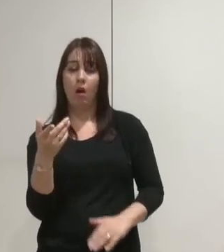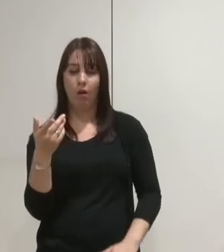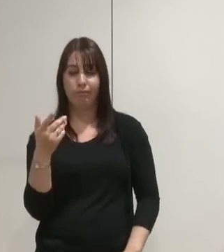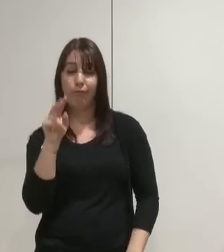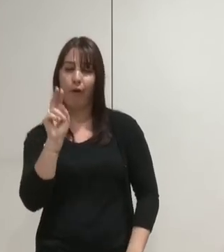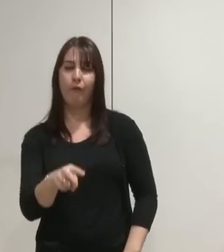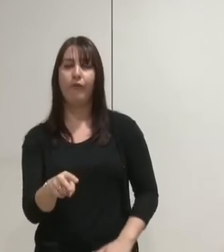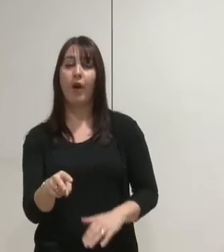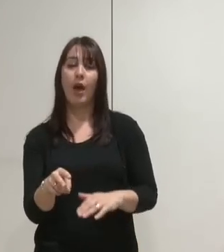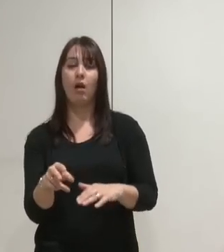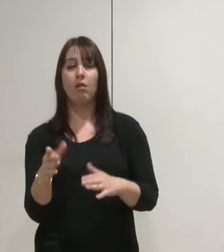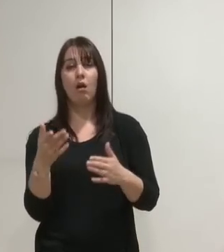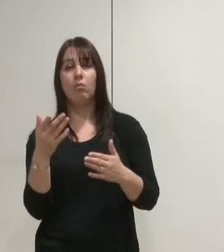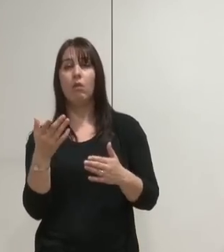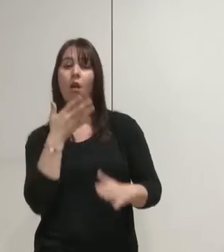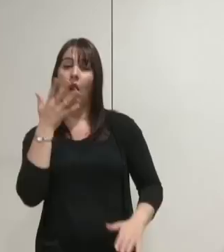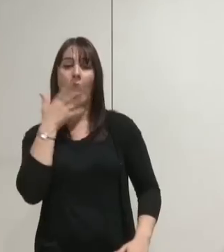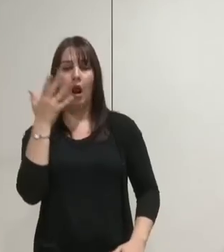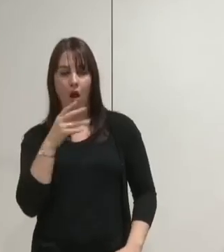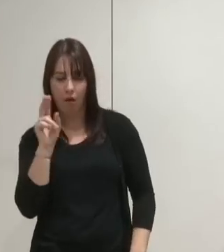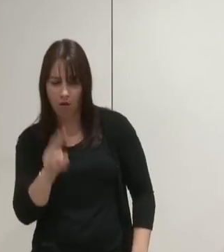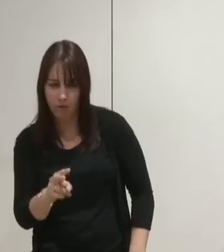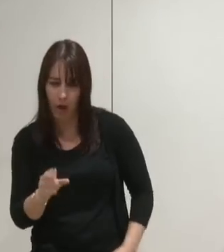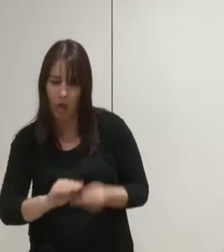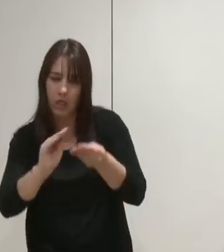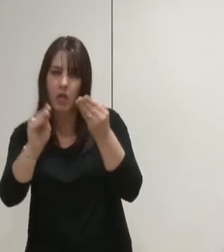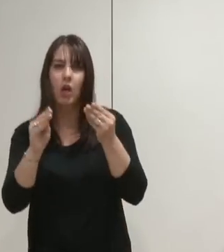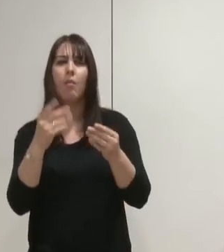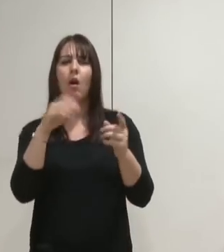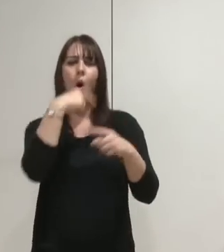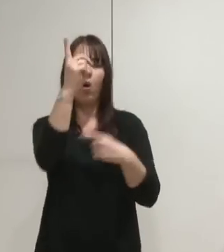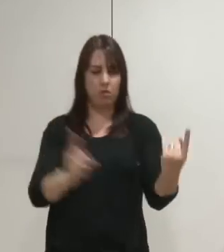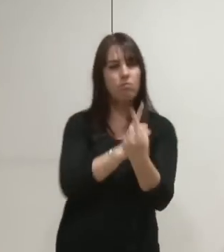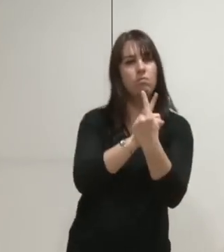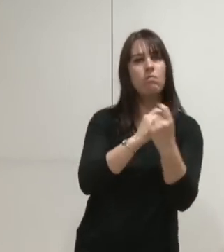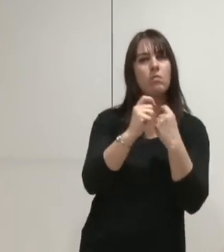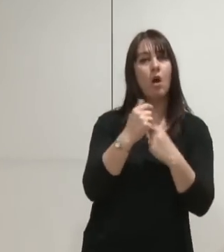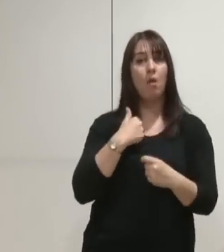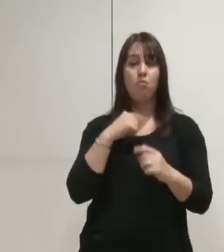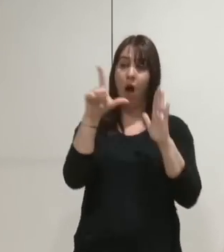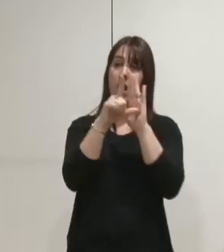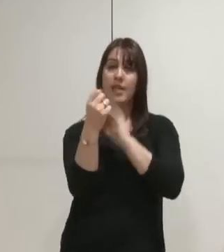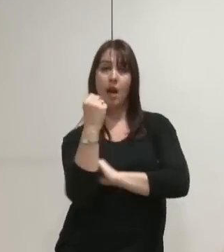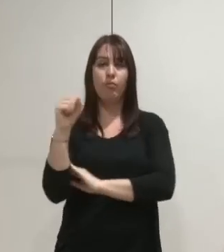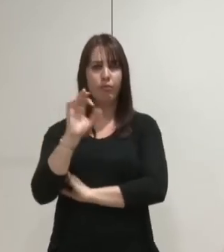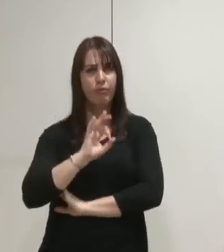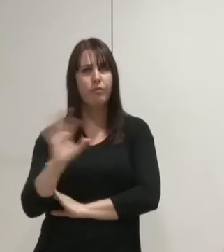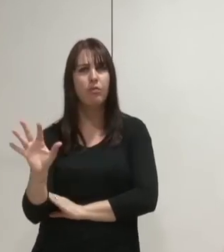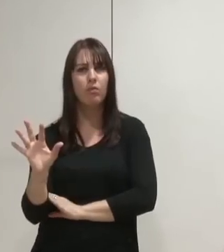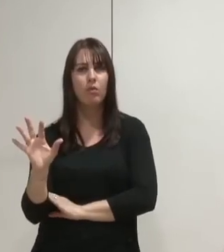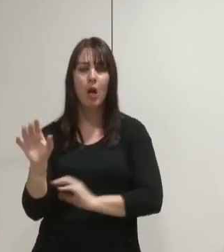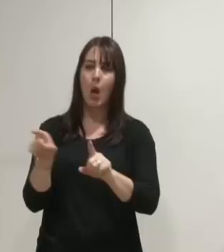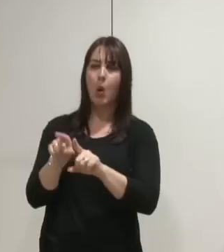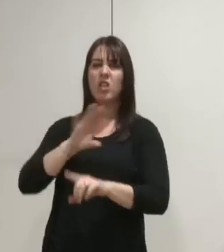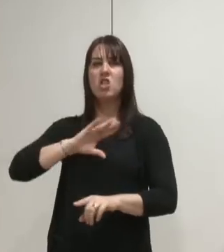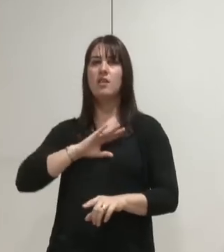mais on en reparlera peut-être ailleurs je n'ai ni fait quelque chose d'illégal ni chercher à peser